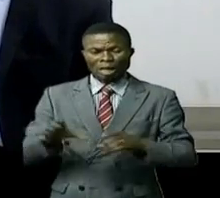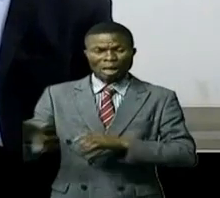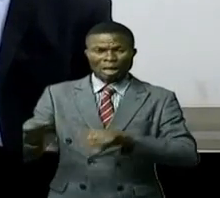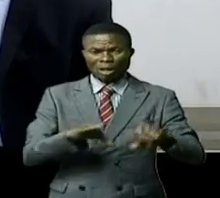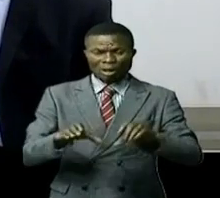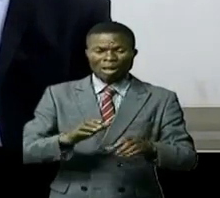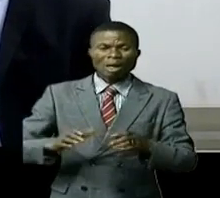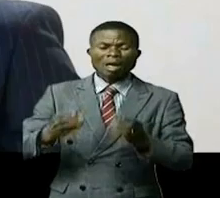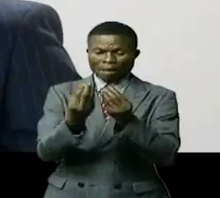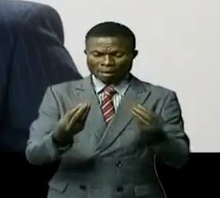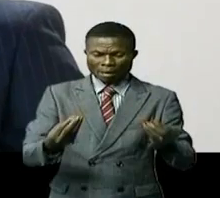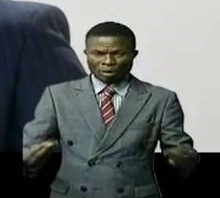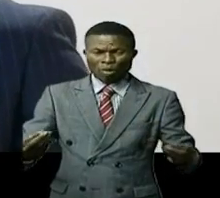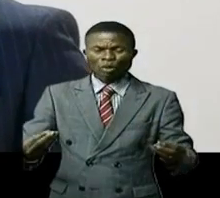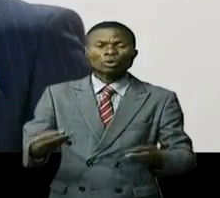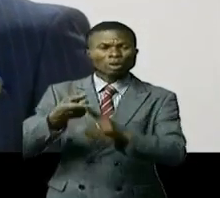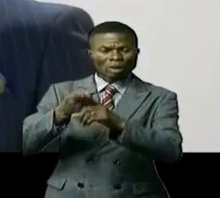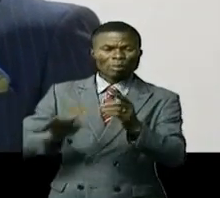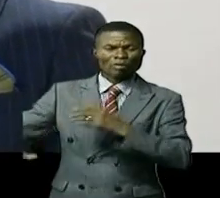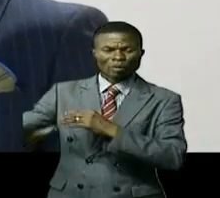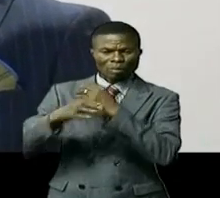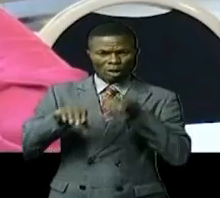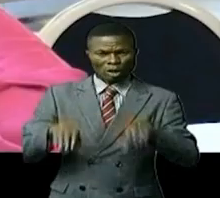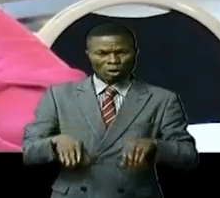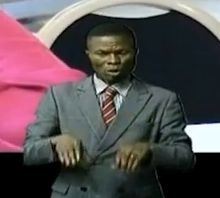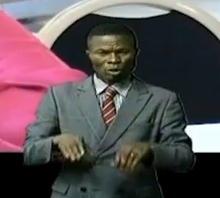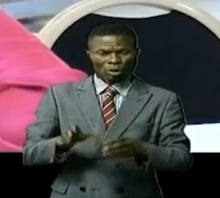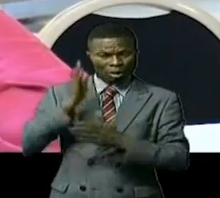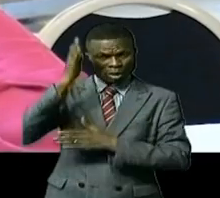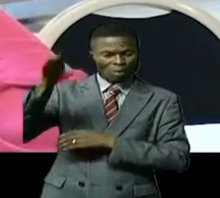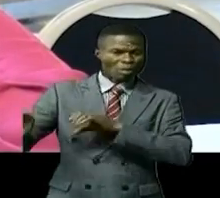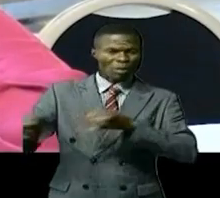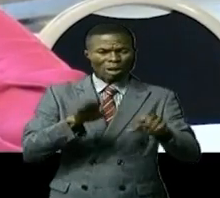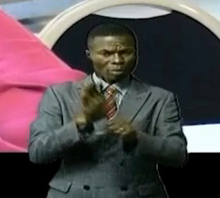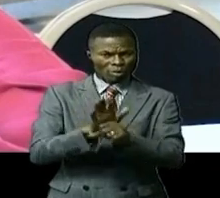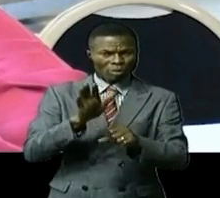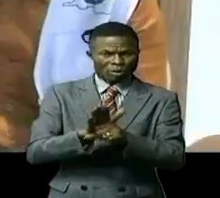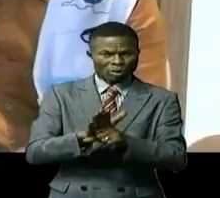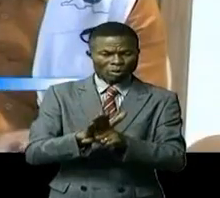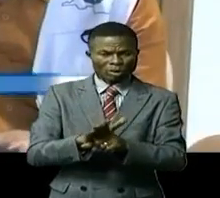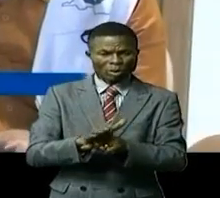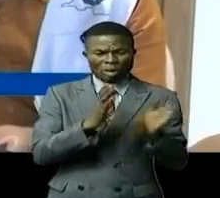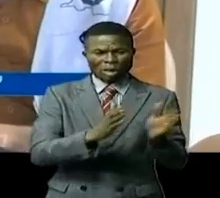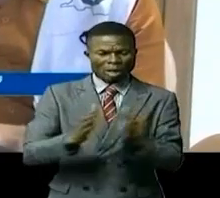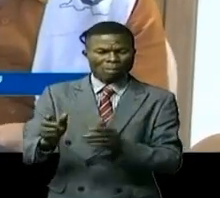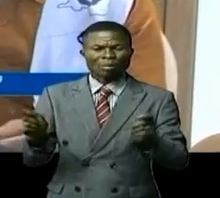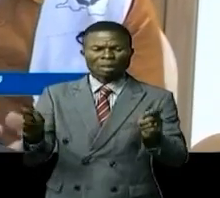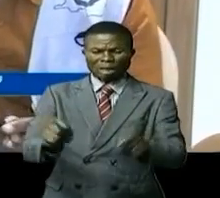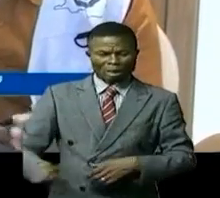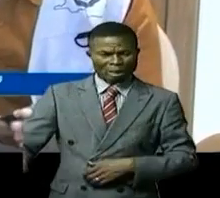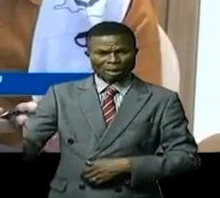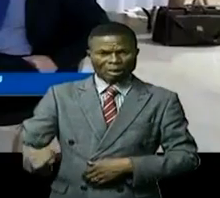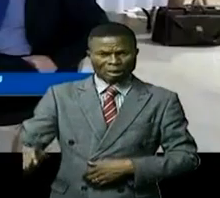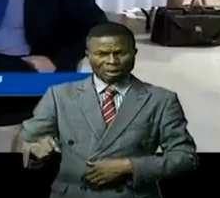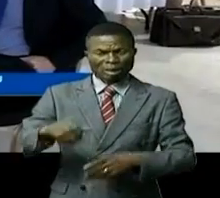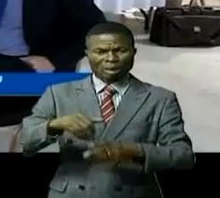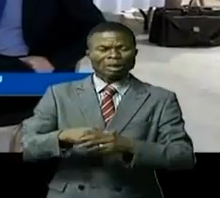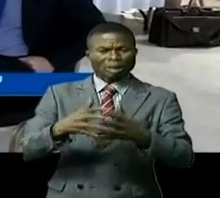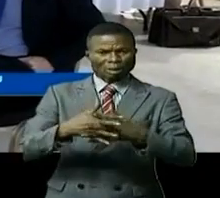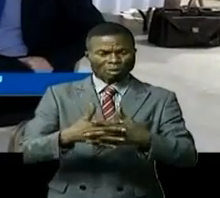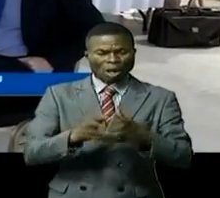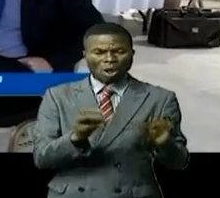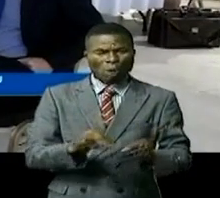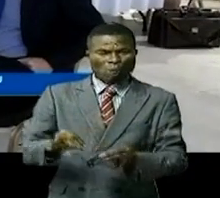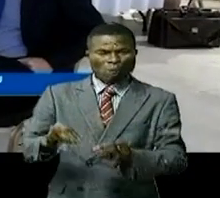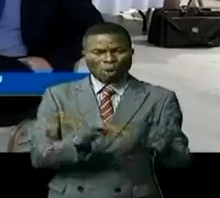pays solution. Le projet renforcera l'approche multisectorielle de l'aménagement du territoire dans les tourbières. Un mécanisme